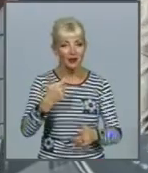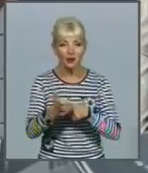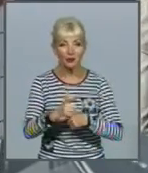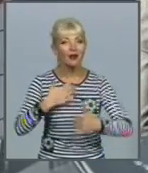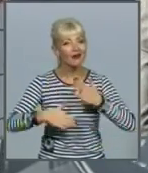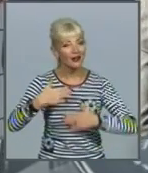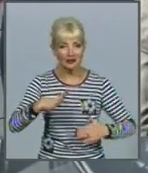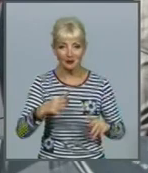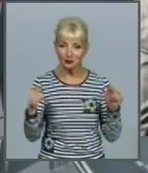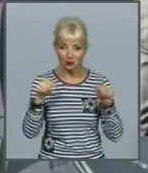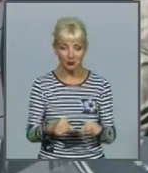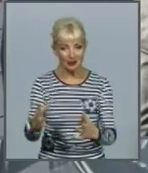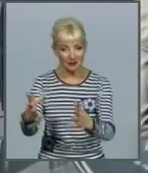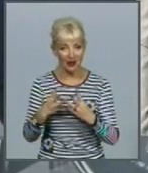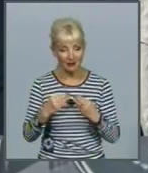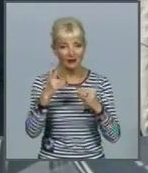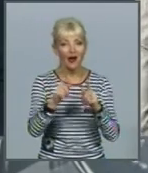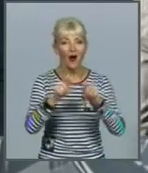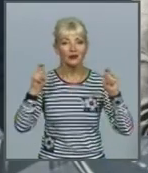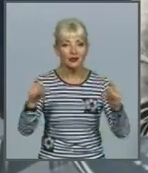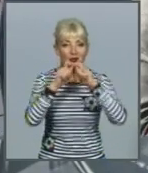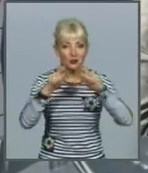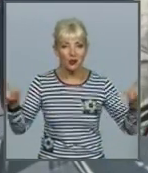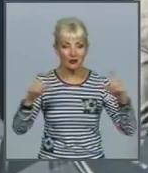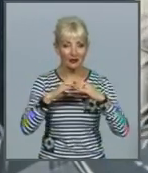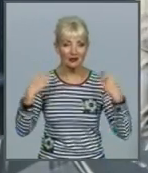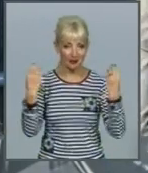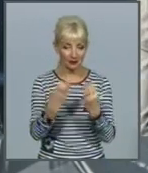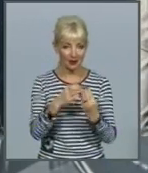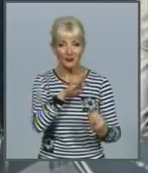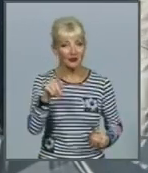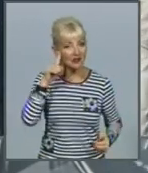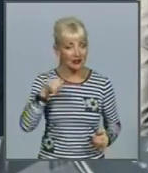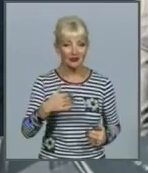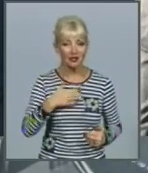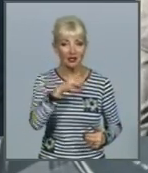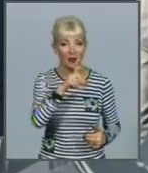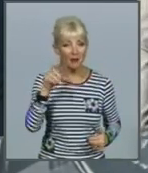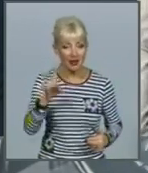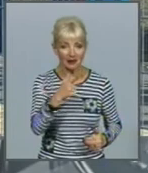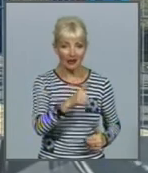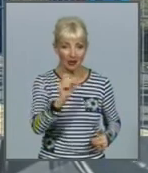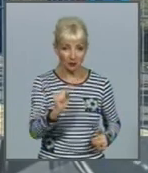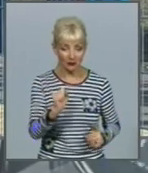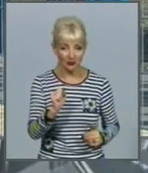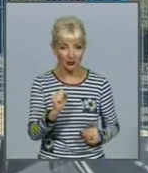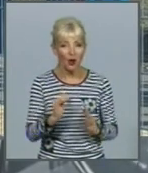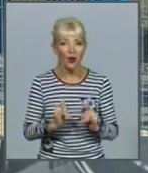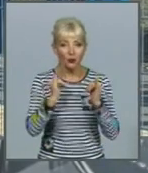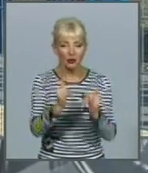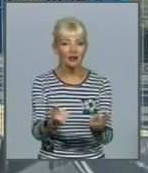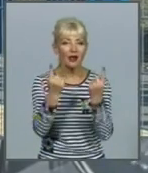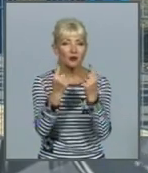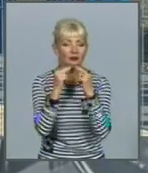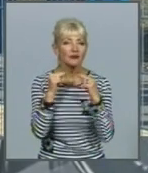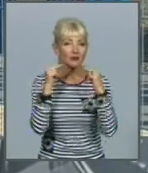на відкритті школьного стадіону. Ви знаєте, наш мер Геннадій Адольфович уділяє огромне внимание развитию